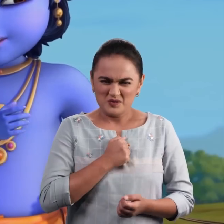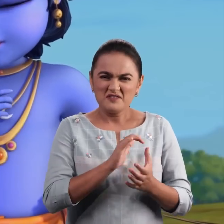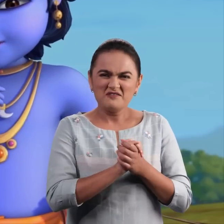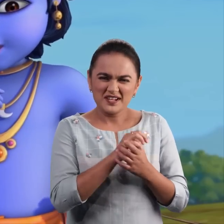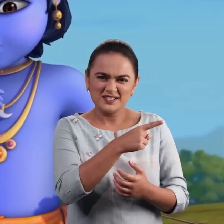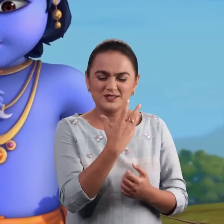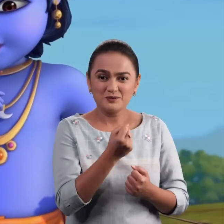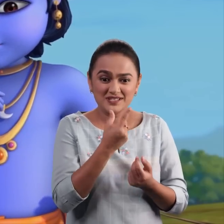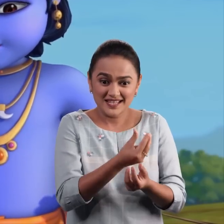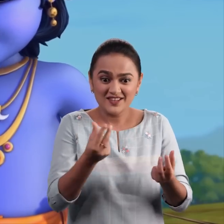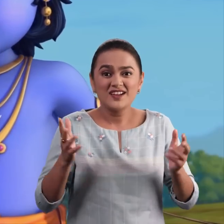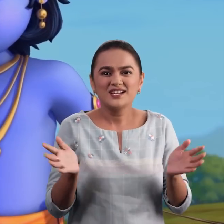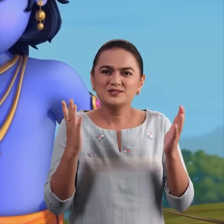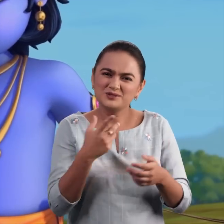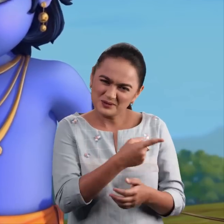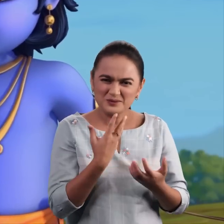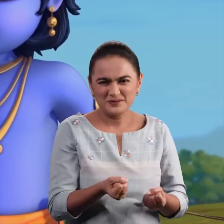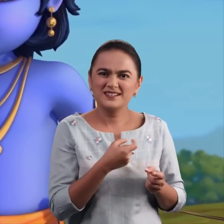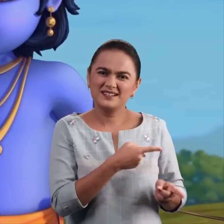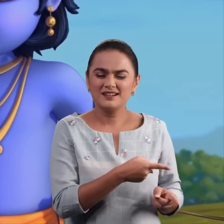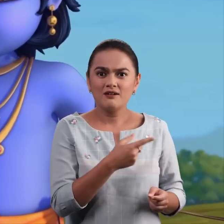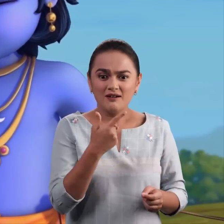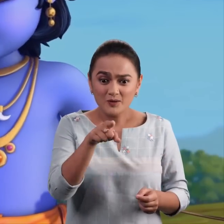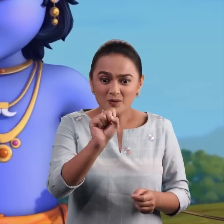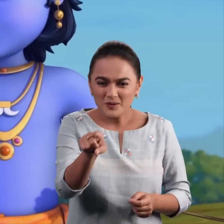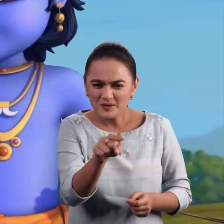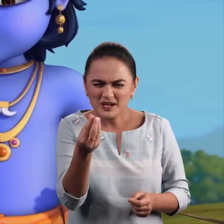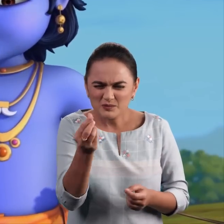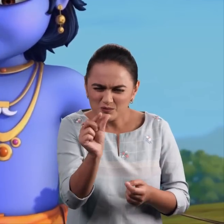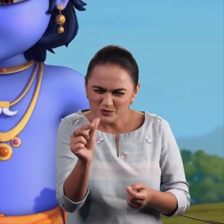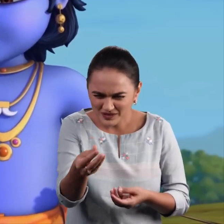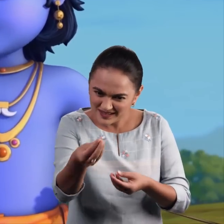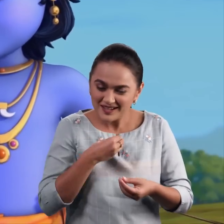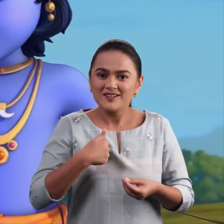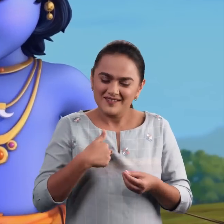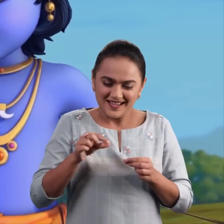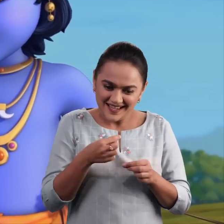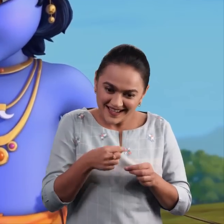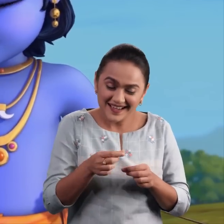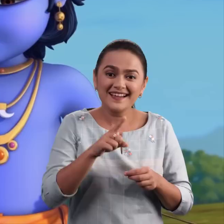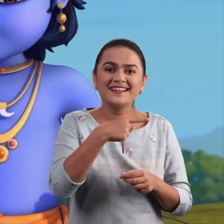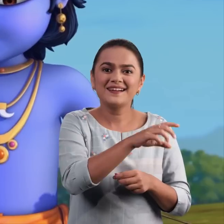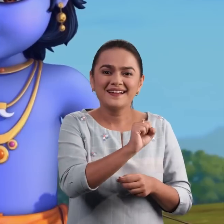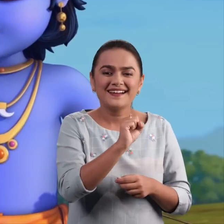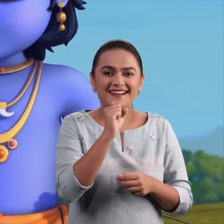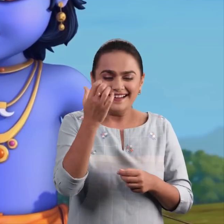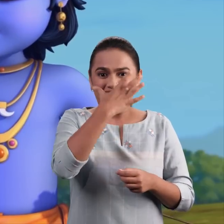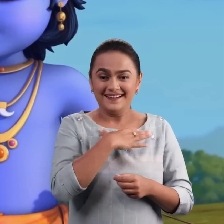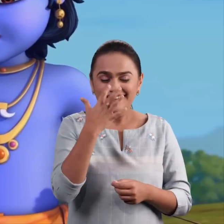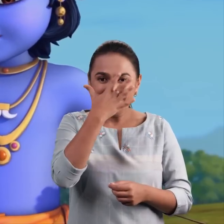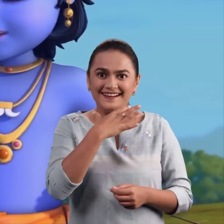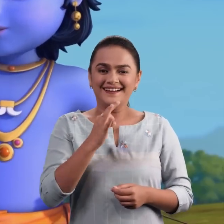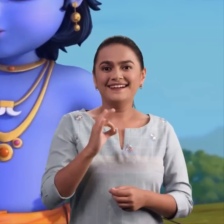मेरे मित्र भी दीपावली का त्योहार मनाना चाहते हैं। क्या तुम उन्हें अपने कुछ मोती दोगी ताकि वो भी तुम्हारी तरह अपनी